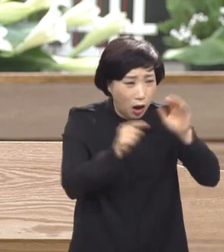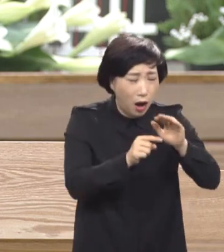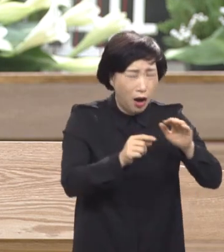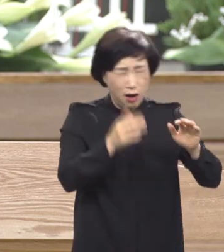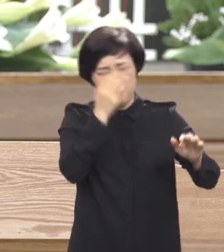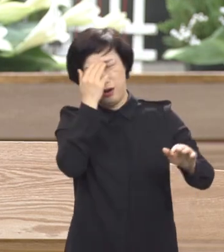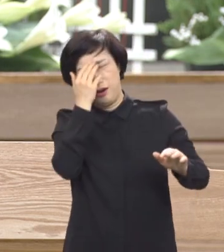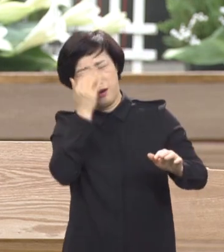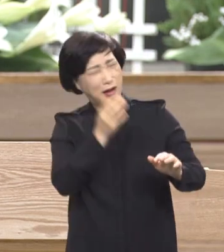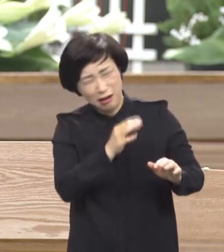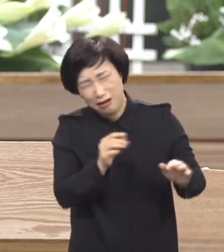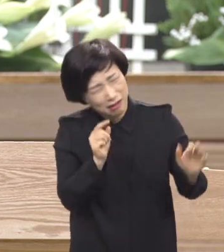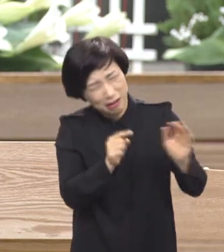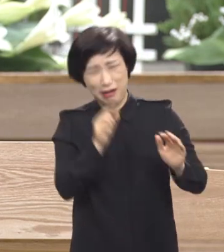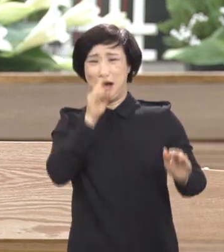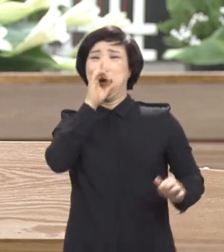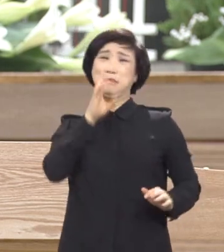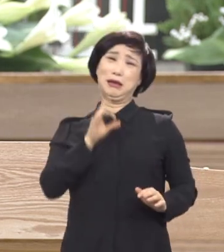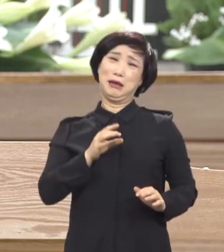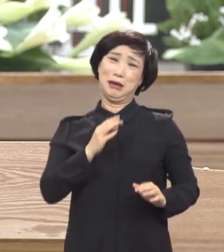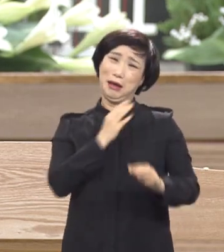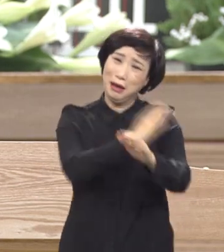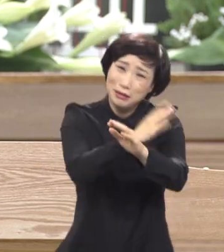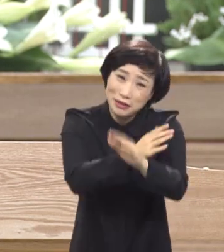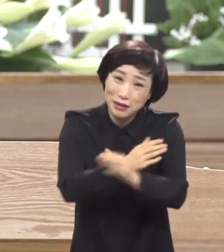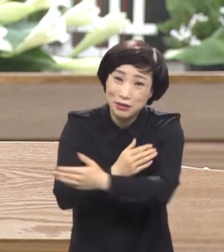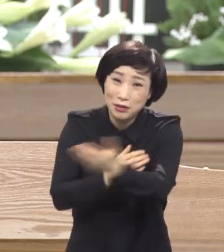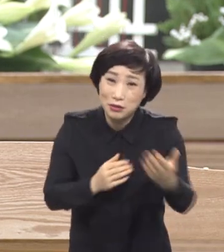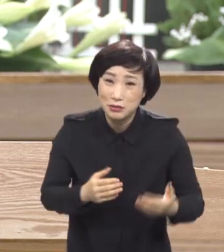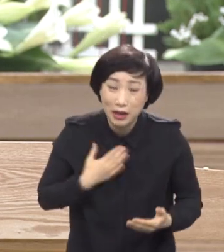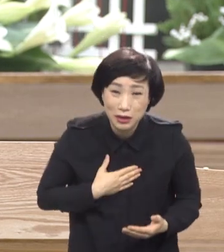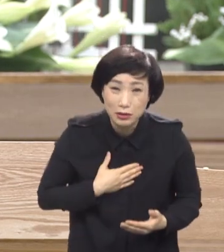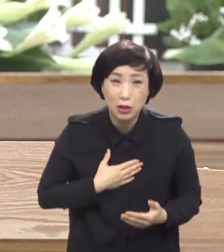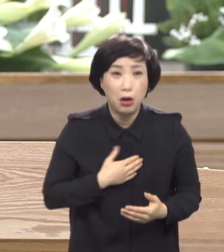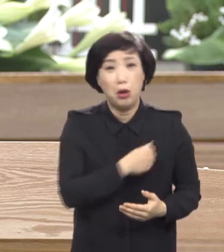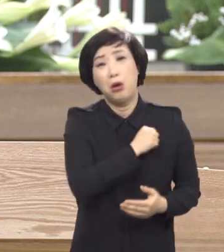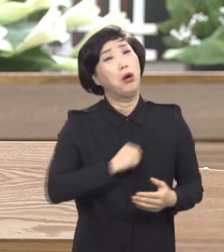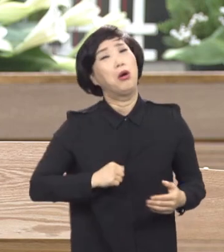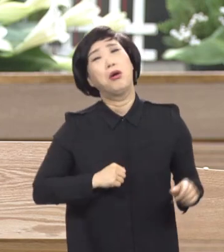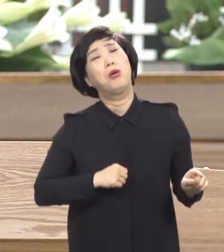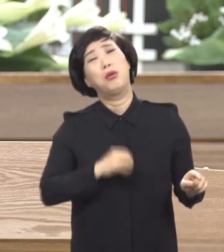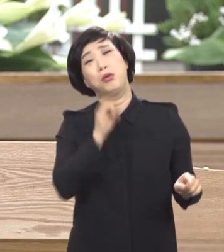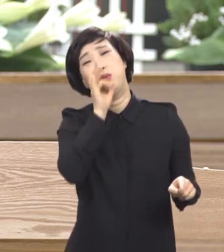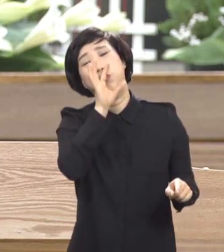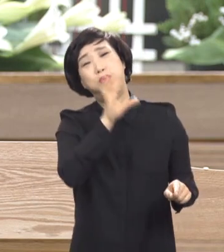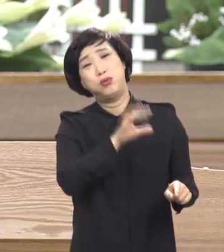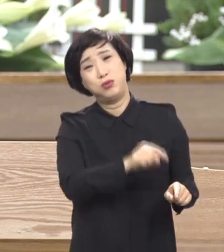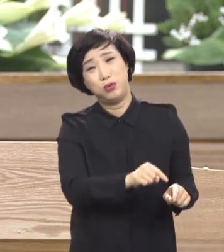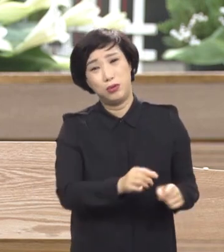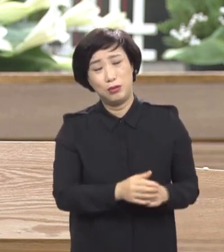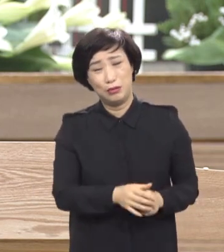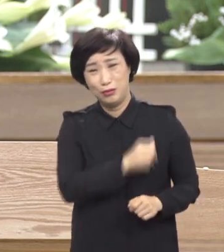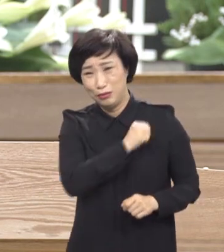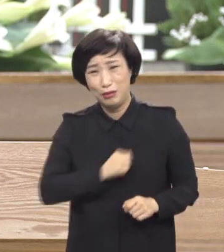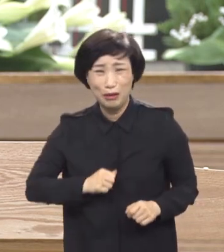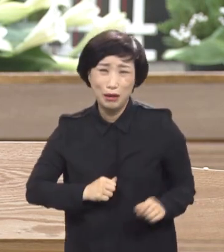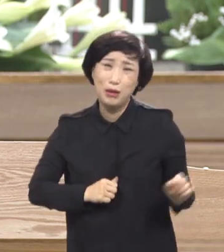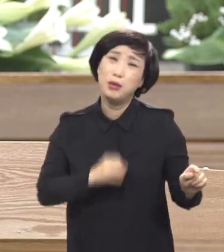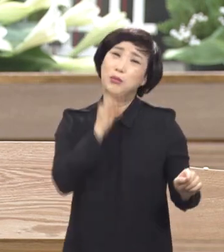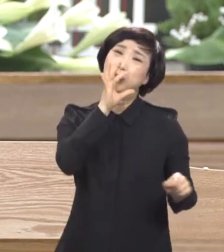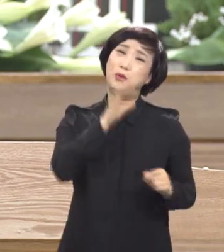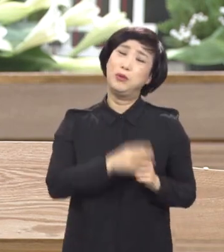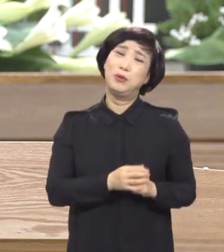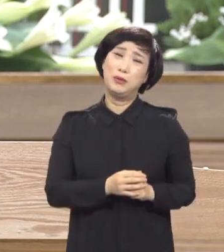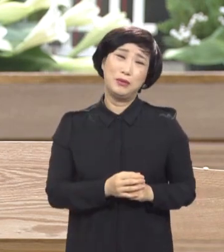불행은 절대 안된다 견딜 수가 없는 것이요 견딜 수가 없는